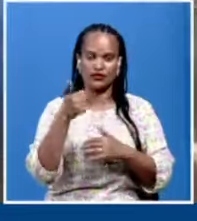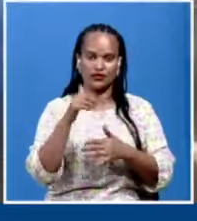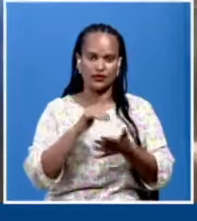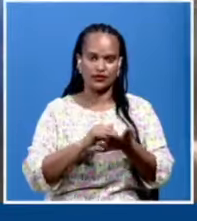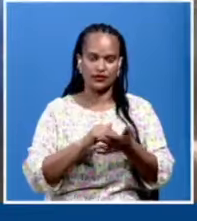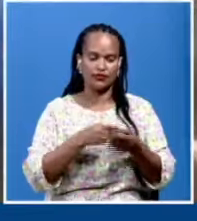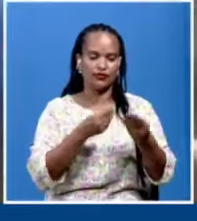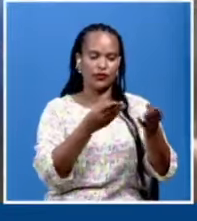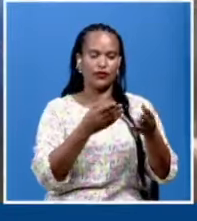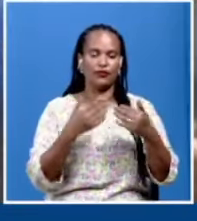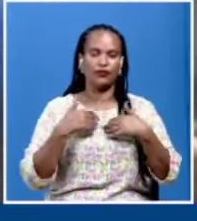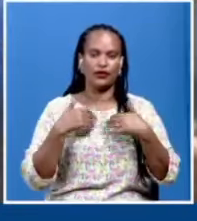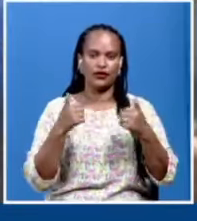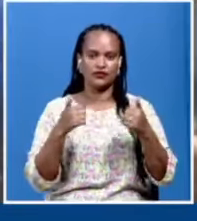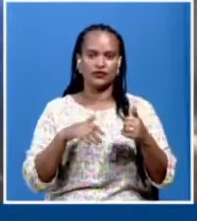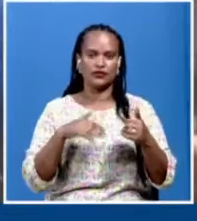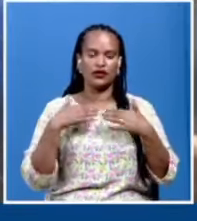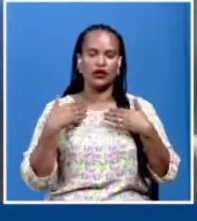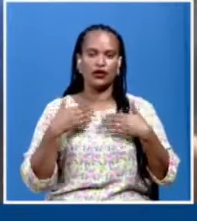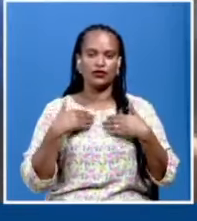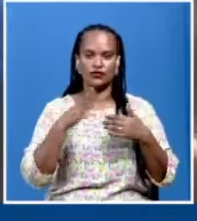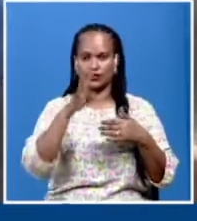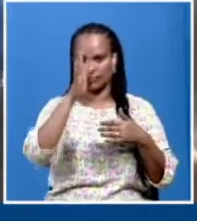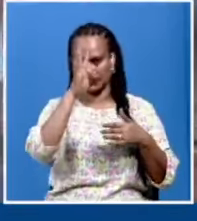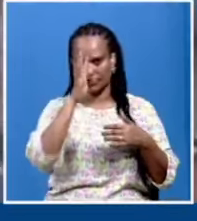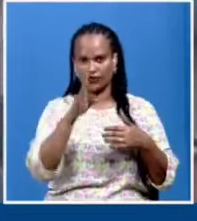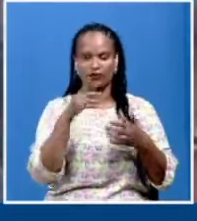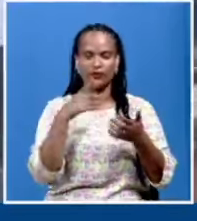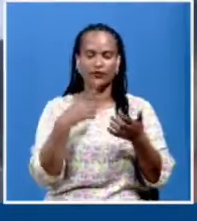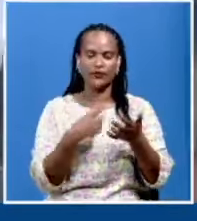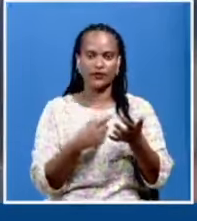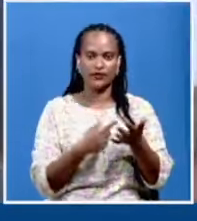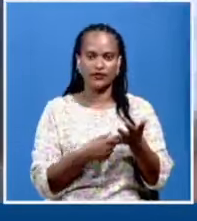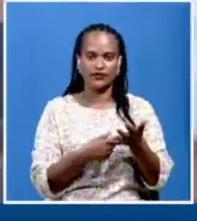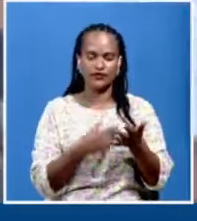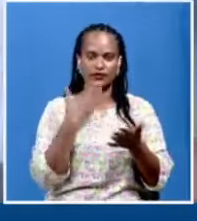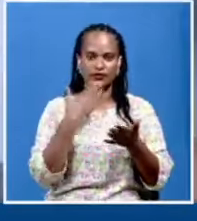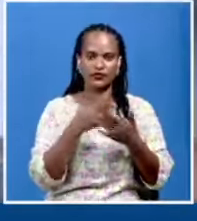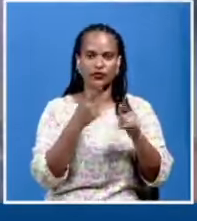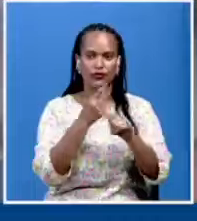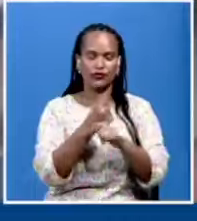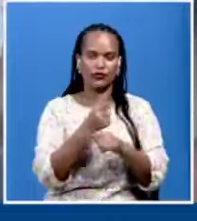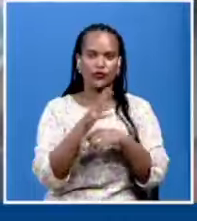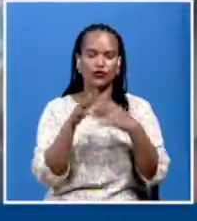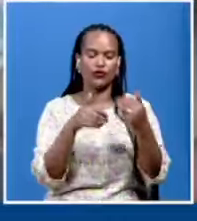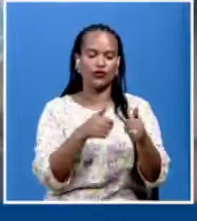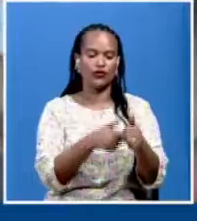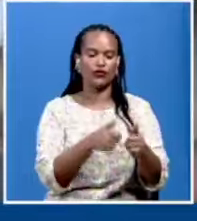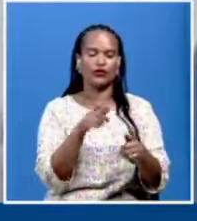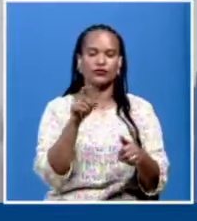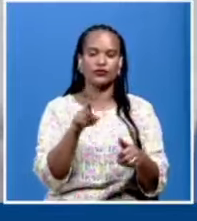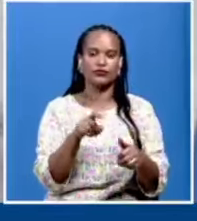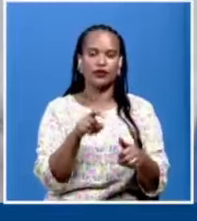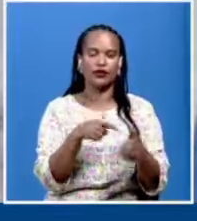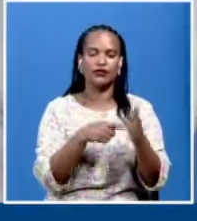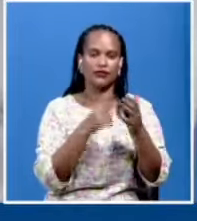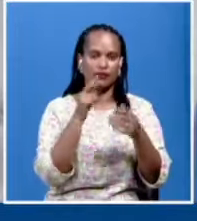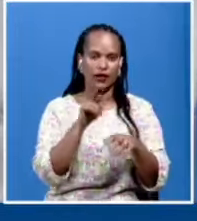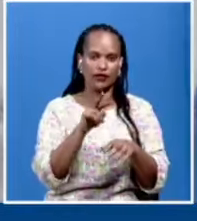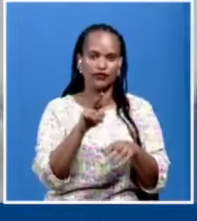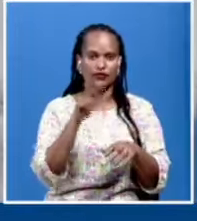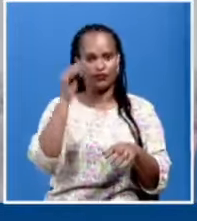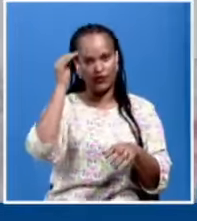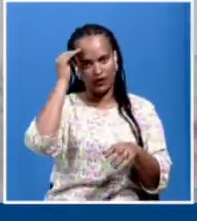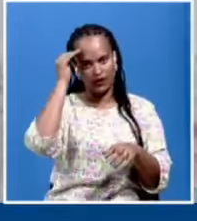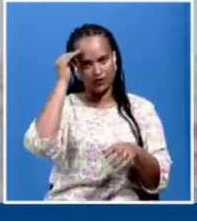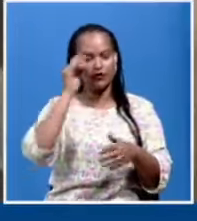ብምልጋሶም መናእሰይ ሓጎስ ከም ዝፈጠረሎምን ነዚ ሰናይ ተግባር ድማ ኩሉ ክስዕቦ ከም ዝግባእ ተመላኺቱ መለስ